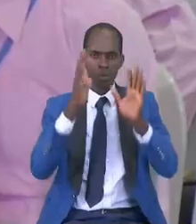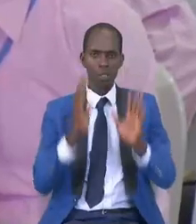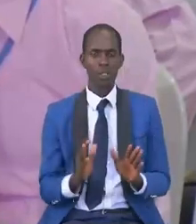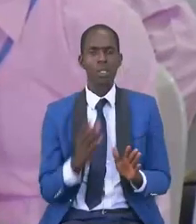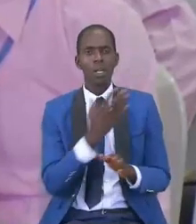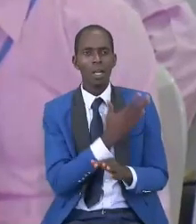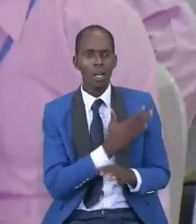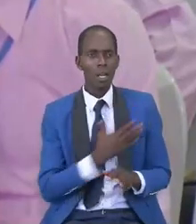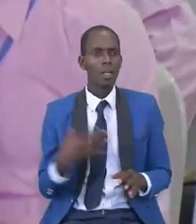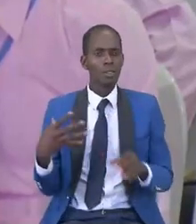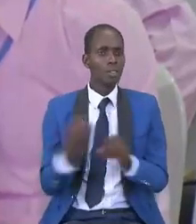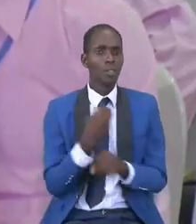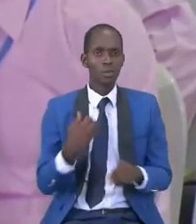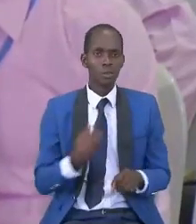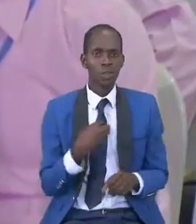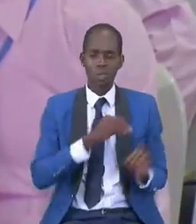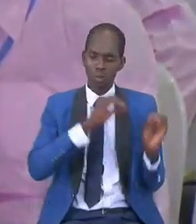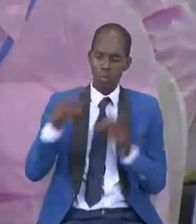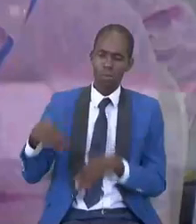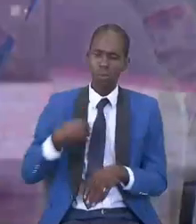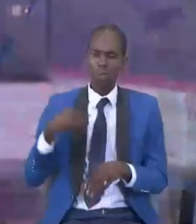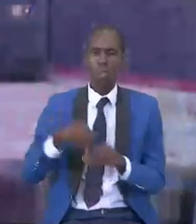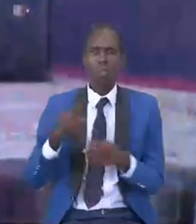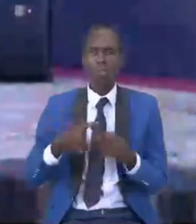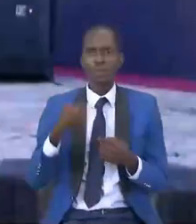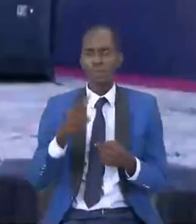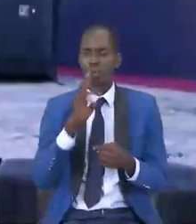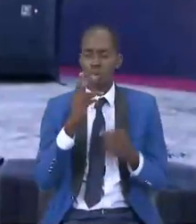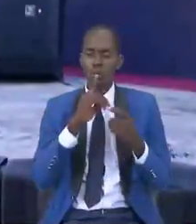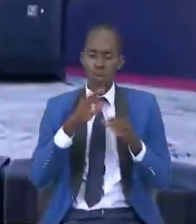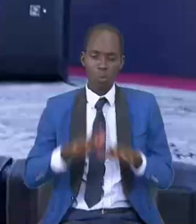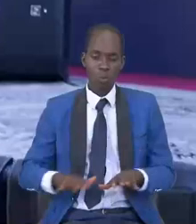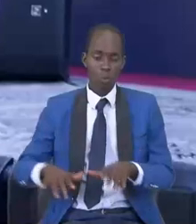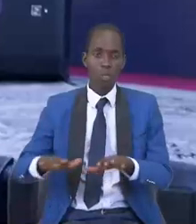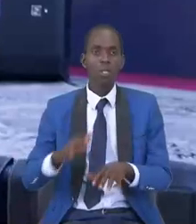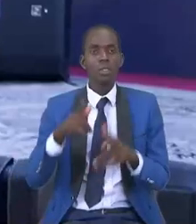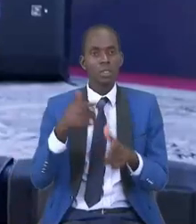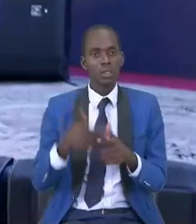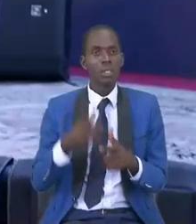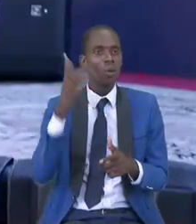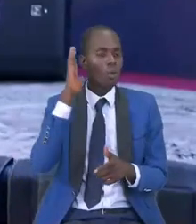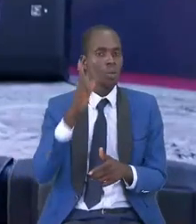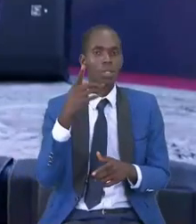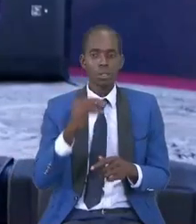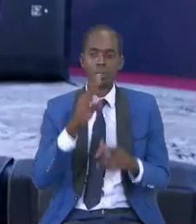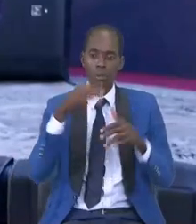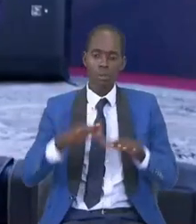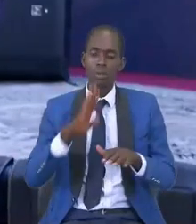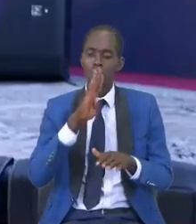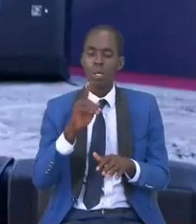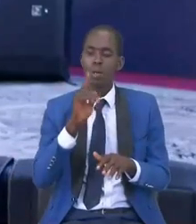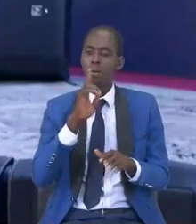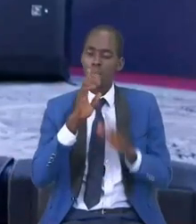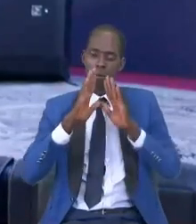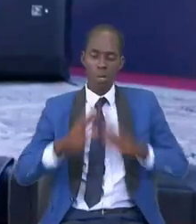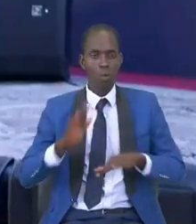jetez-moi dans la mer et la mer se calmera envers vous. Car je sais que c'est moi qui